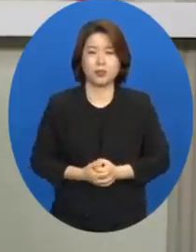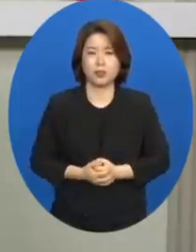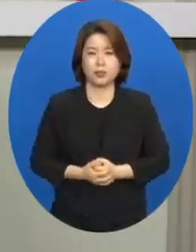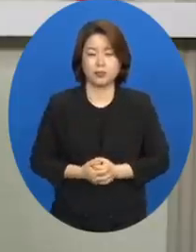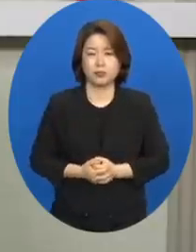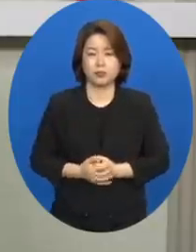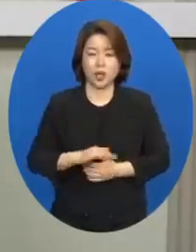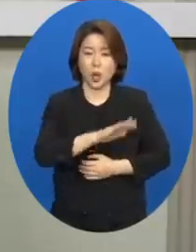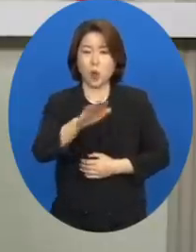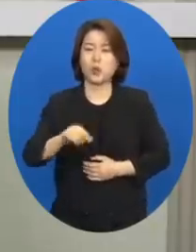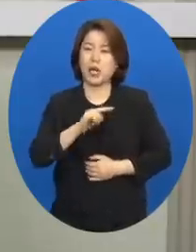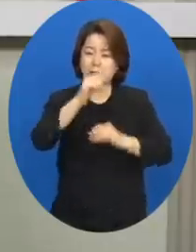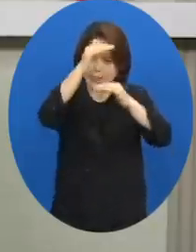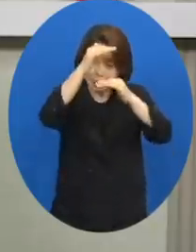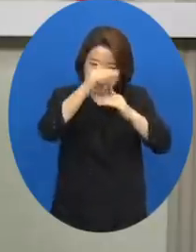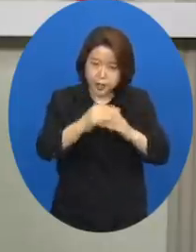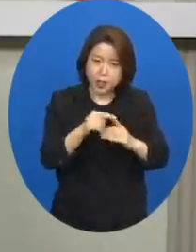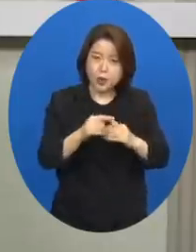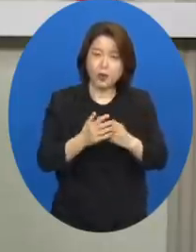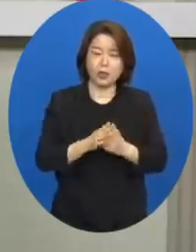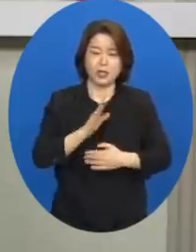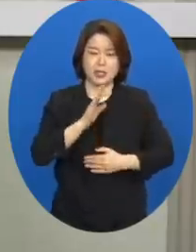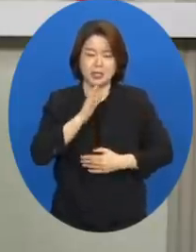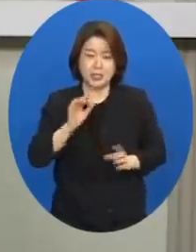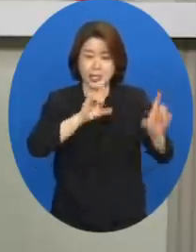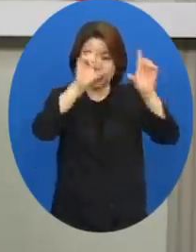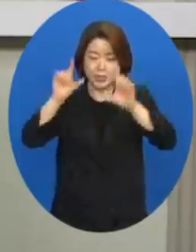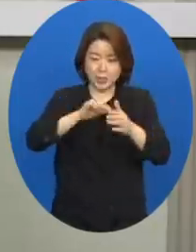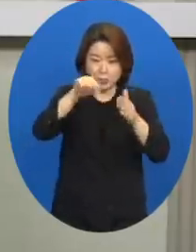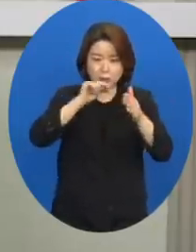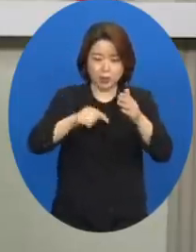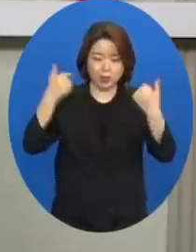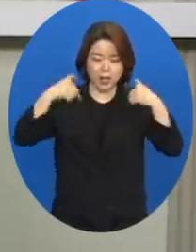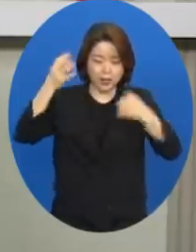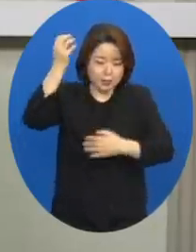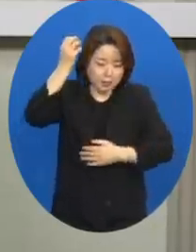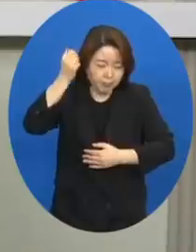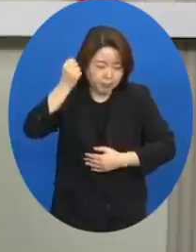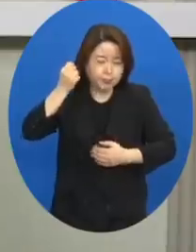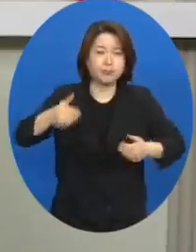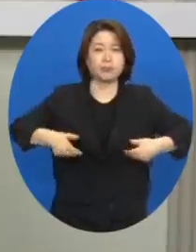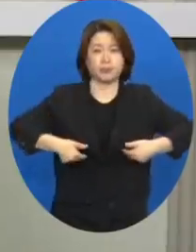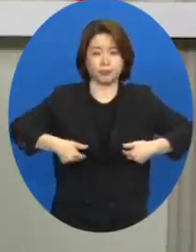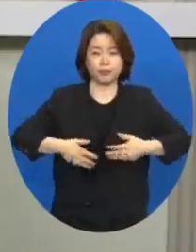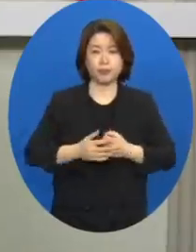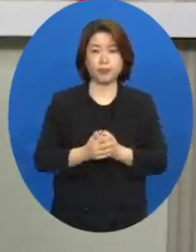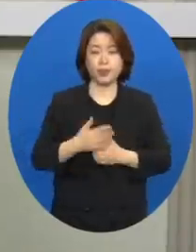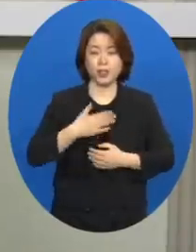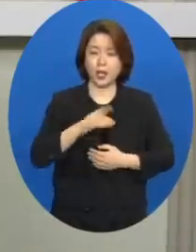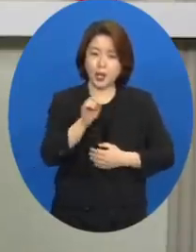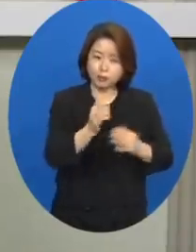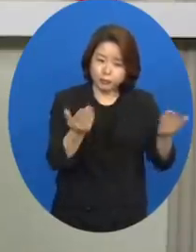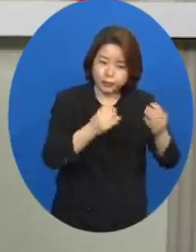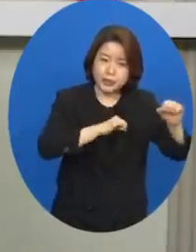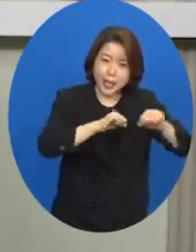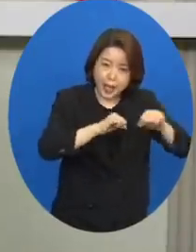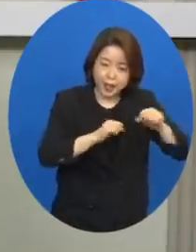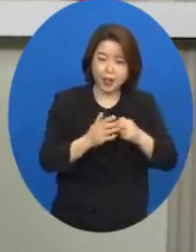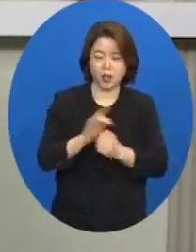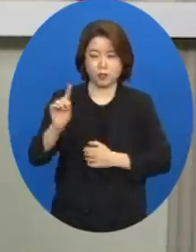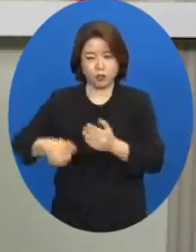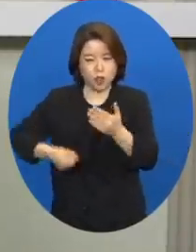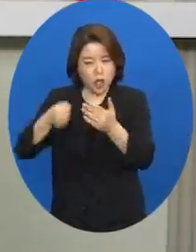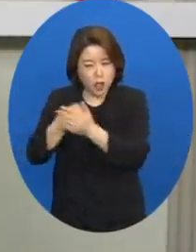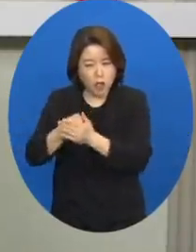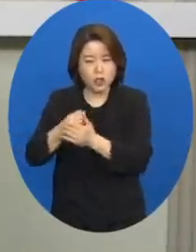우리가 이 사실을 정말 실제적인 삶 속에서 항상 기억해야 우리가 무슨 일을 하든지 무슨 결정을